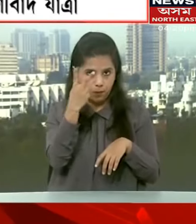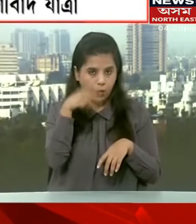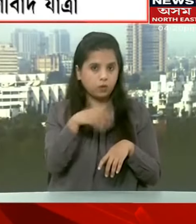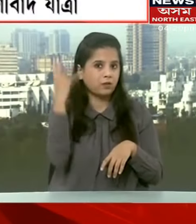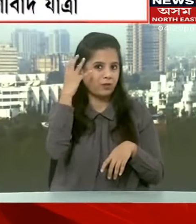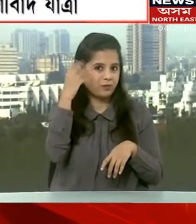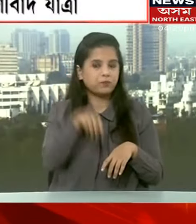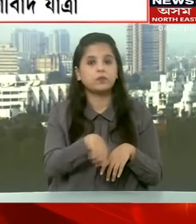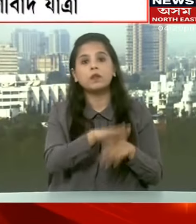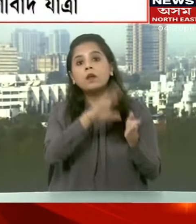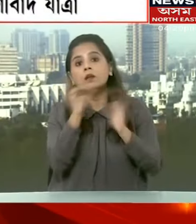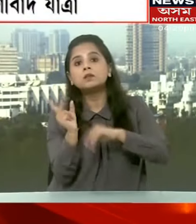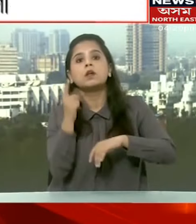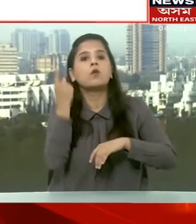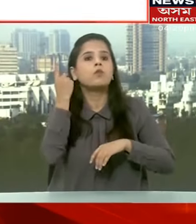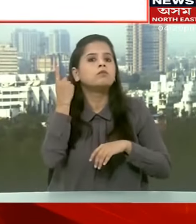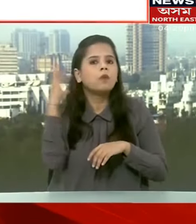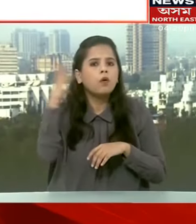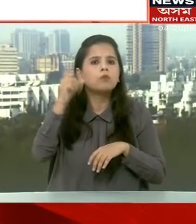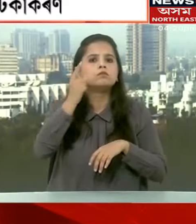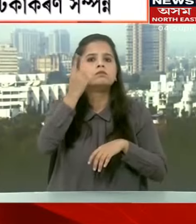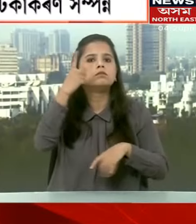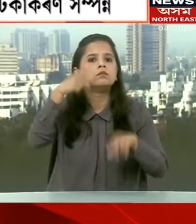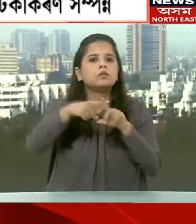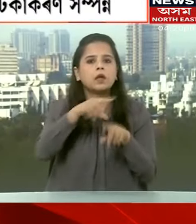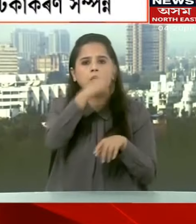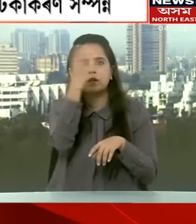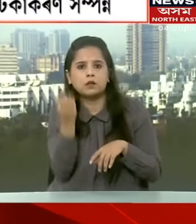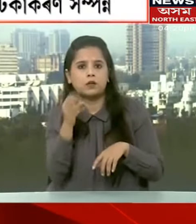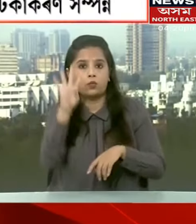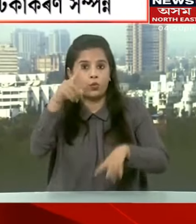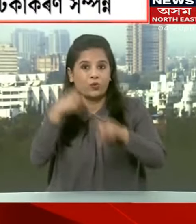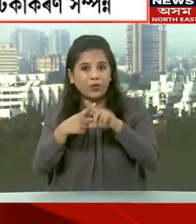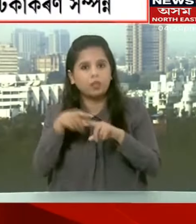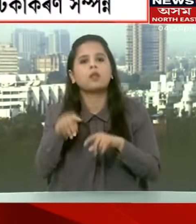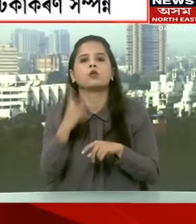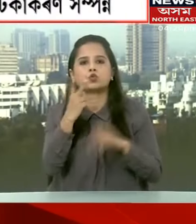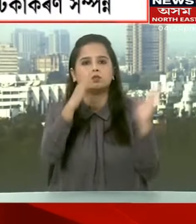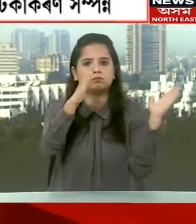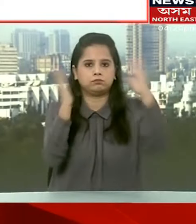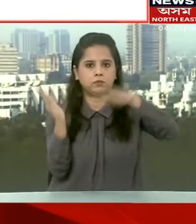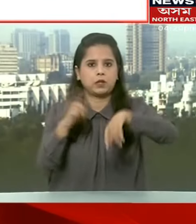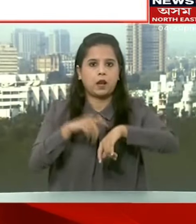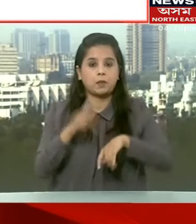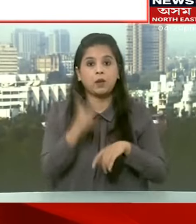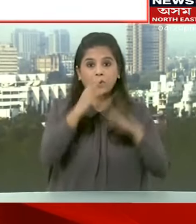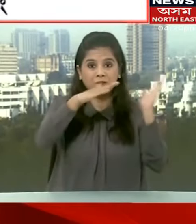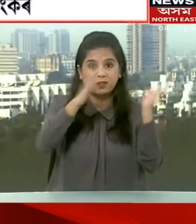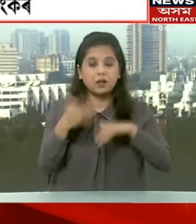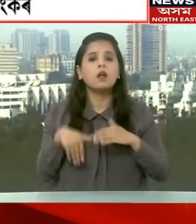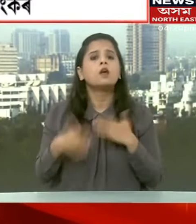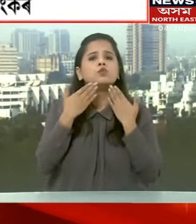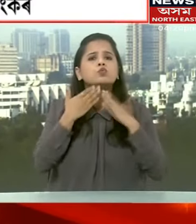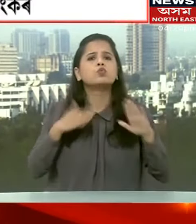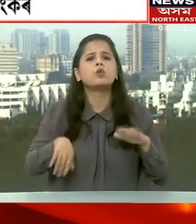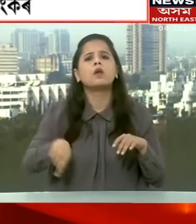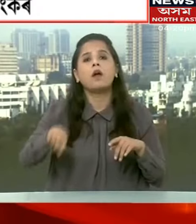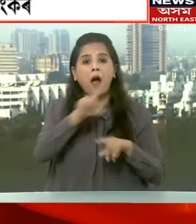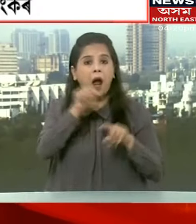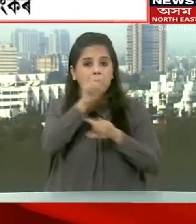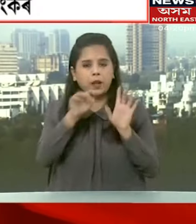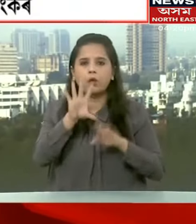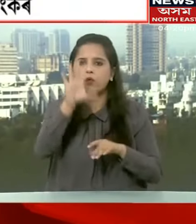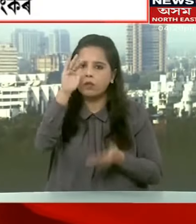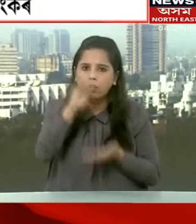12 बजे तक और दूसरी दोपहर 12:30 से 4:30 बजे तक चलेगी। दोनों पालियों में छात्रों की संख्या 50%